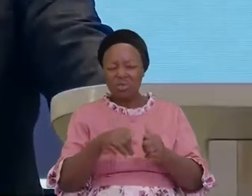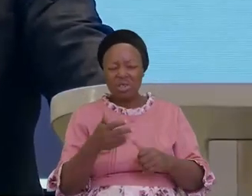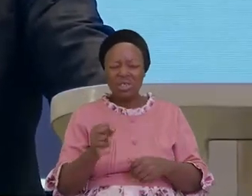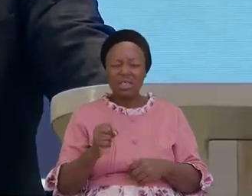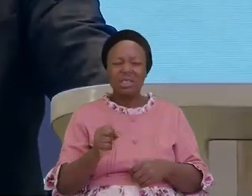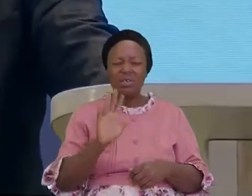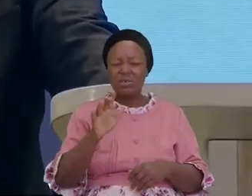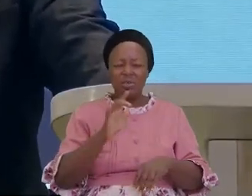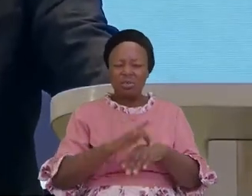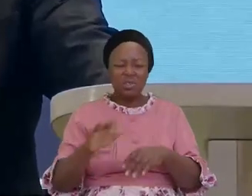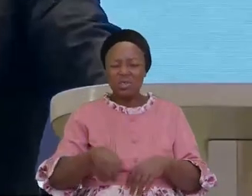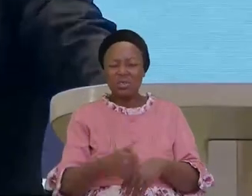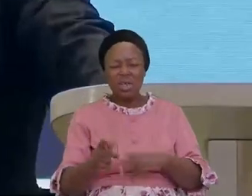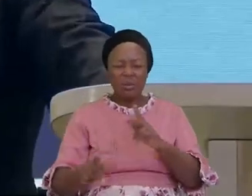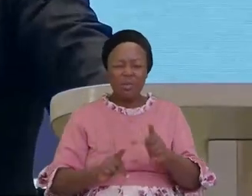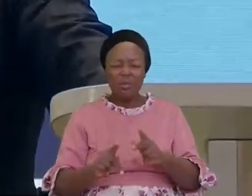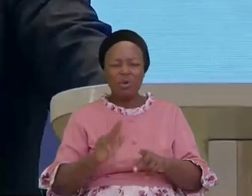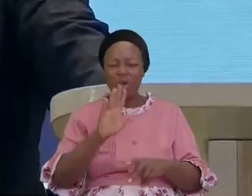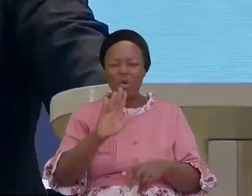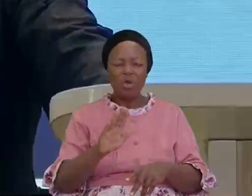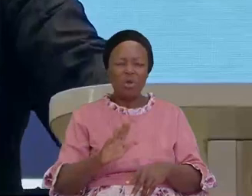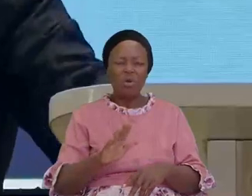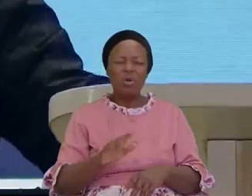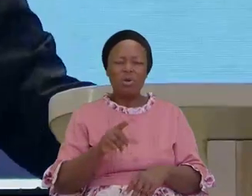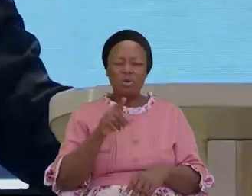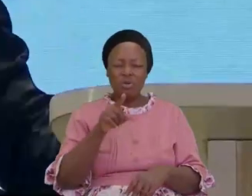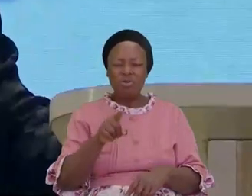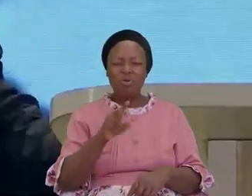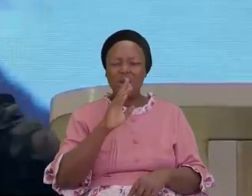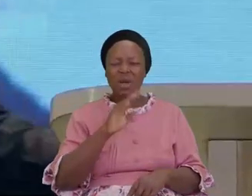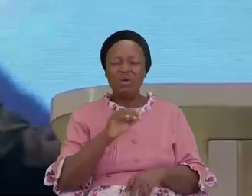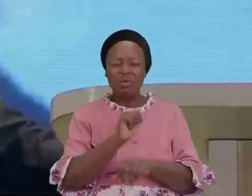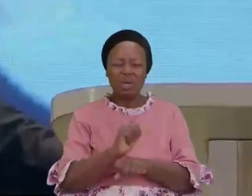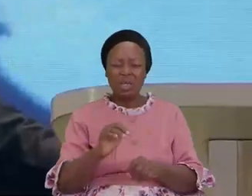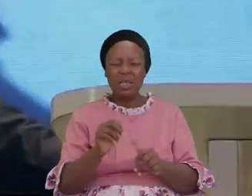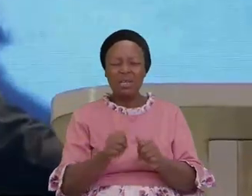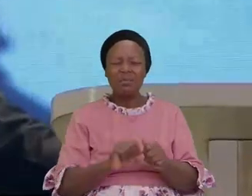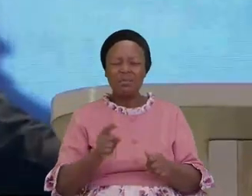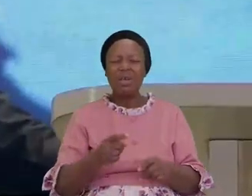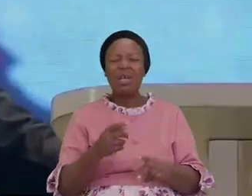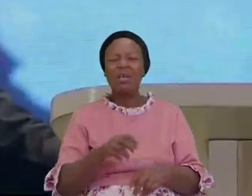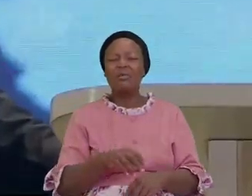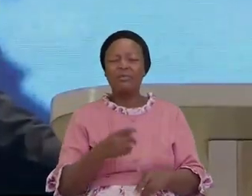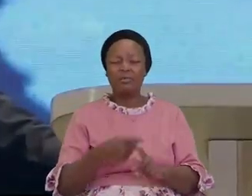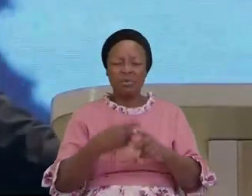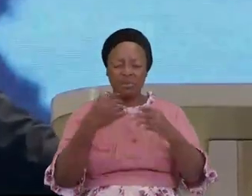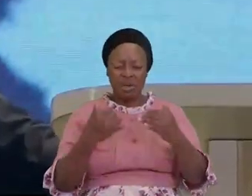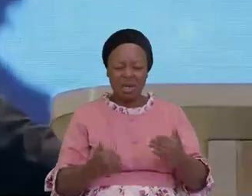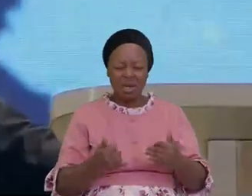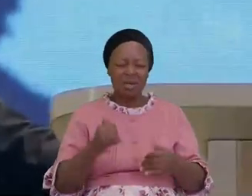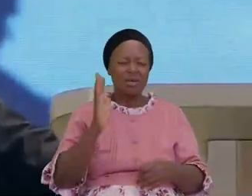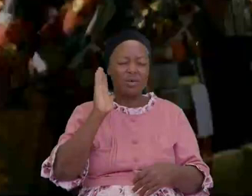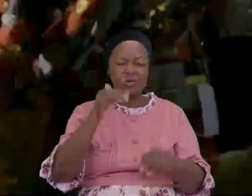les contacts avec les autres, ton œuvre partout. À partir de